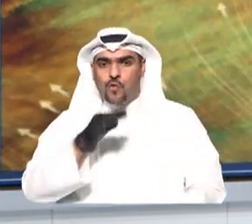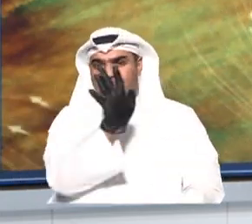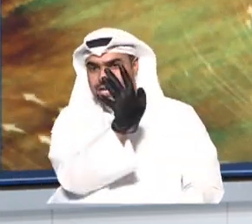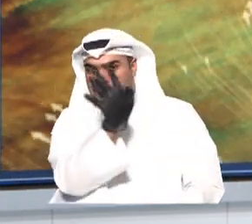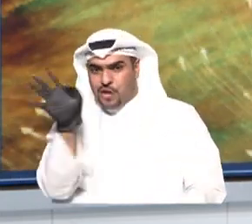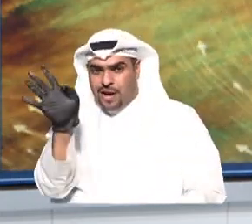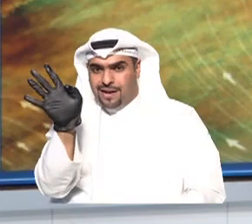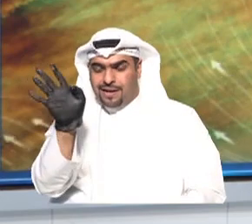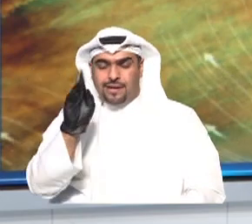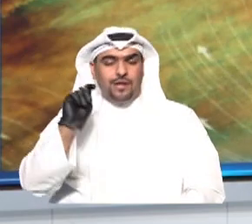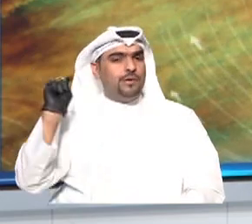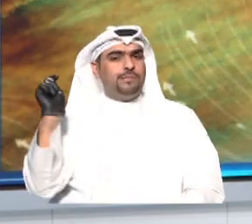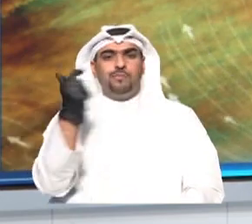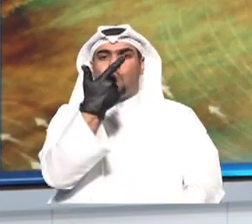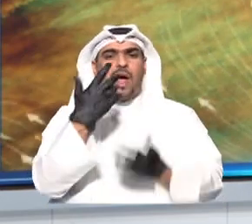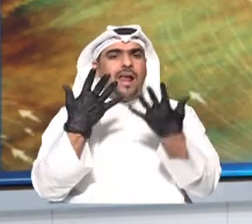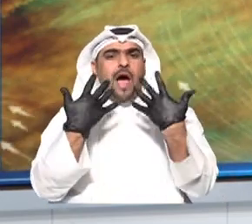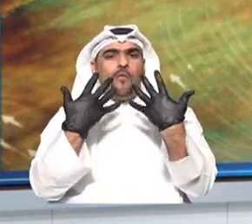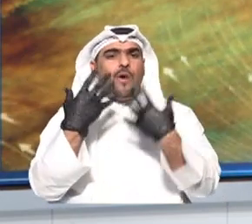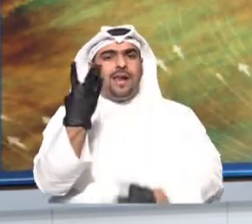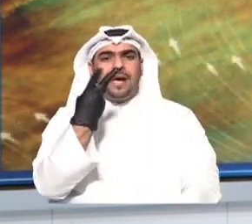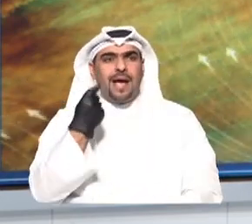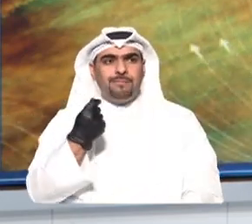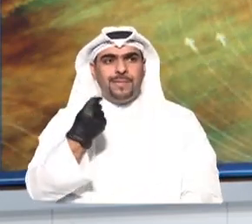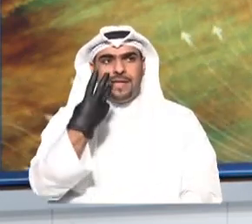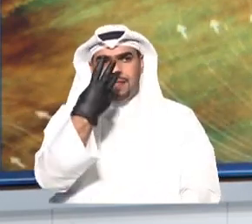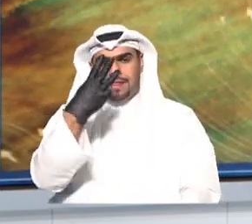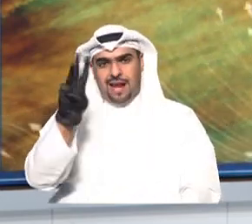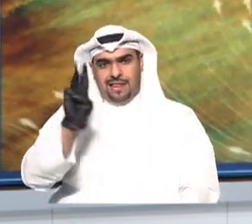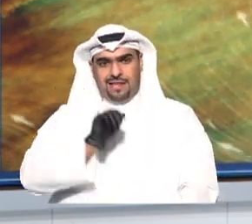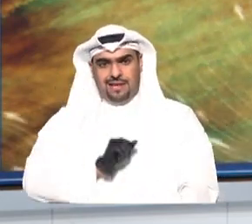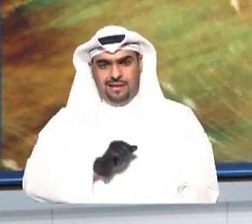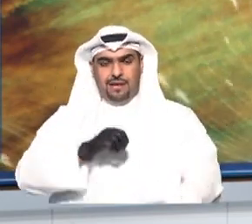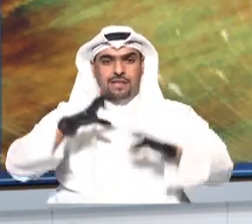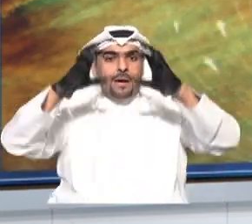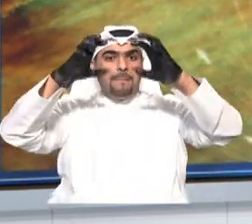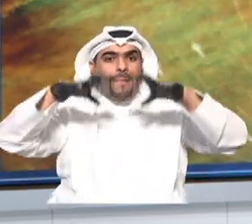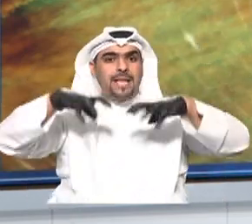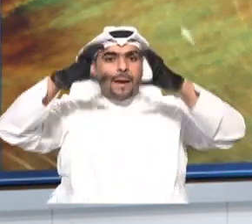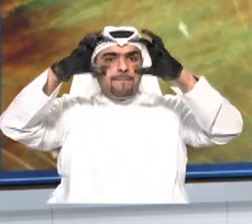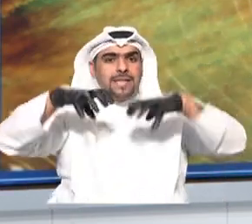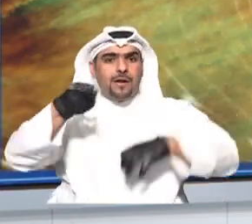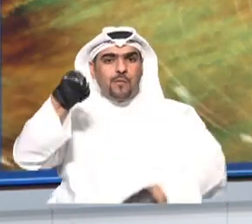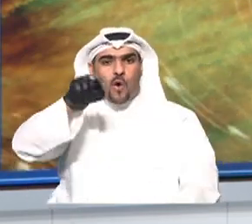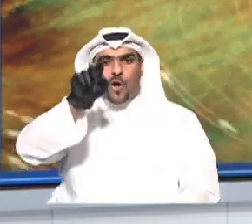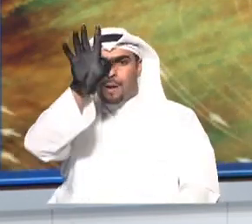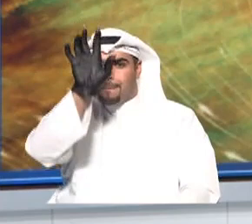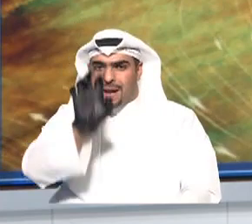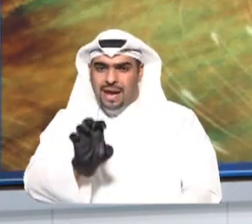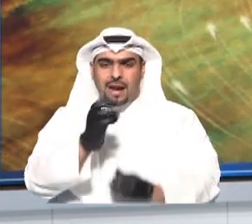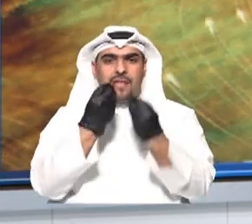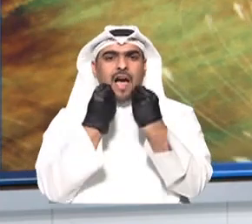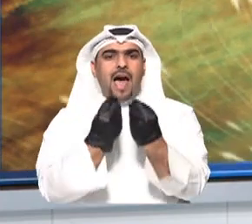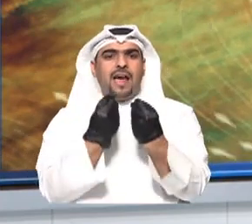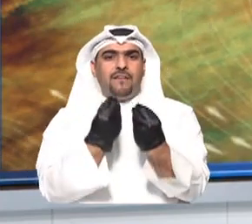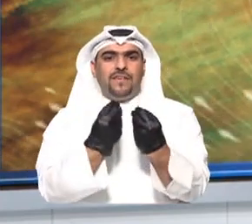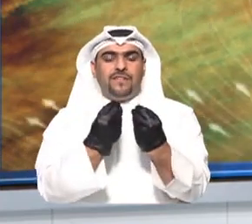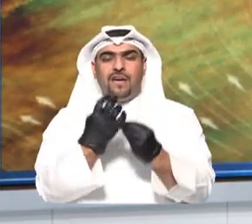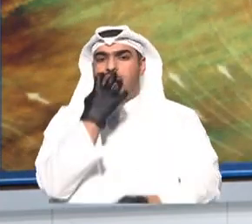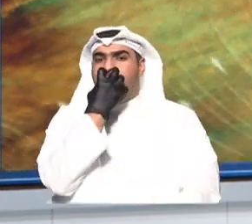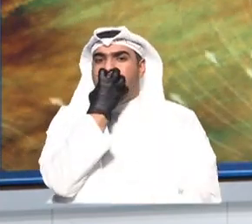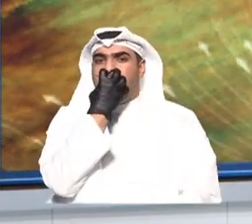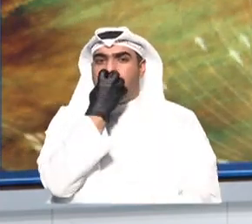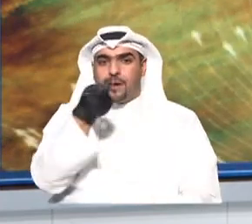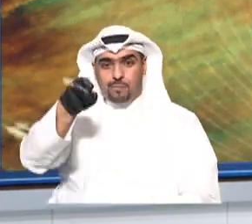10 إلى 30 كيلومتر في الساعة، وفرصة لأمطار خفيفة متفرقة على بعض المناطق. ودرجات الحرارة المتوقعة في مساء الغد